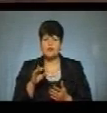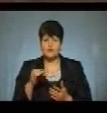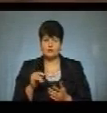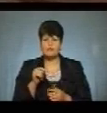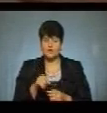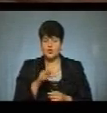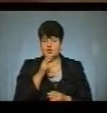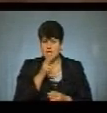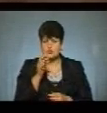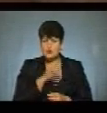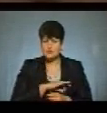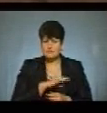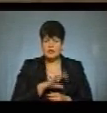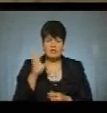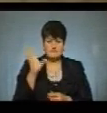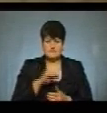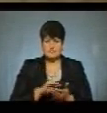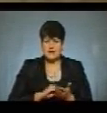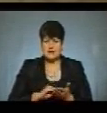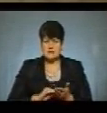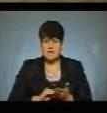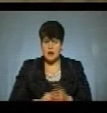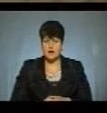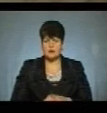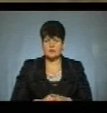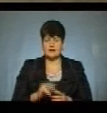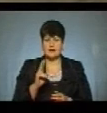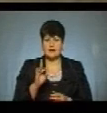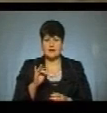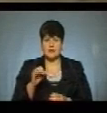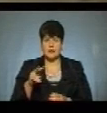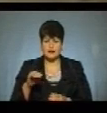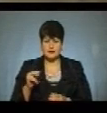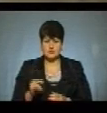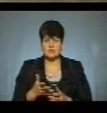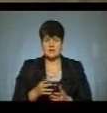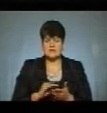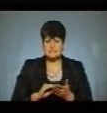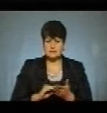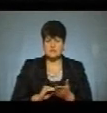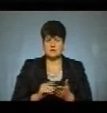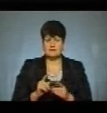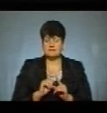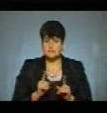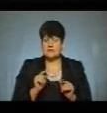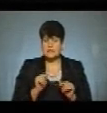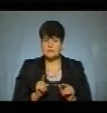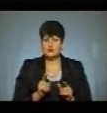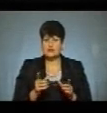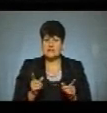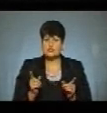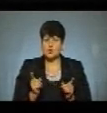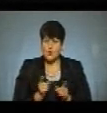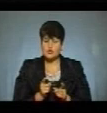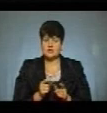час користувалися в усіх канцеляріях. Відповідно, кириличним шрифтом, скорописом. Самі записи відзначаються тим, що тут йде скорочення слів,